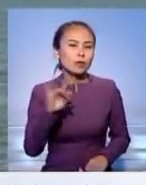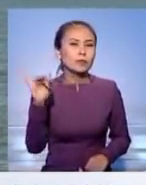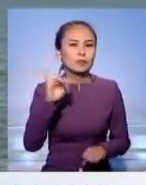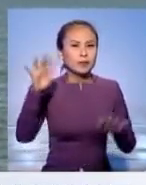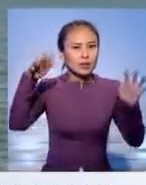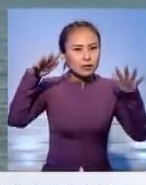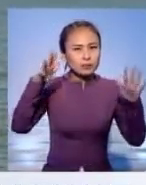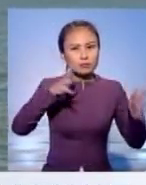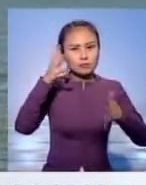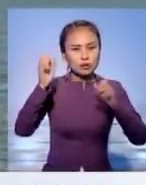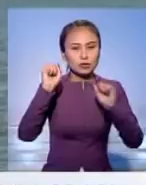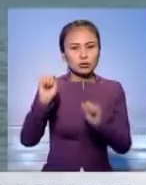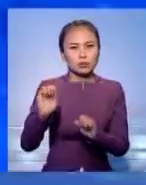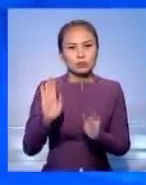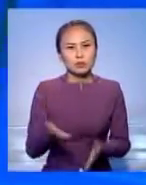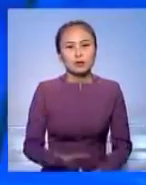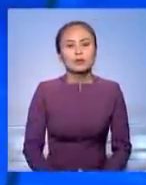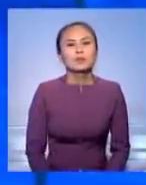жаңбыр мен желден қорғайды.